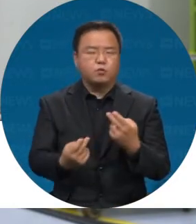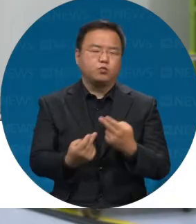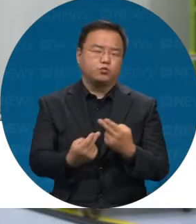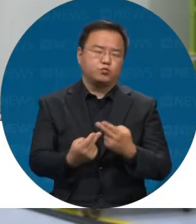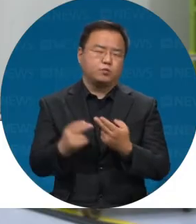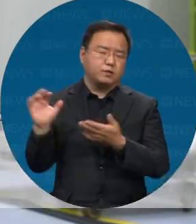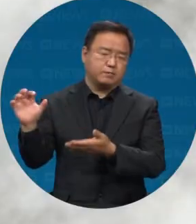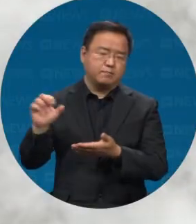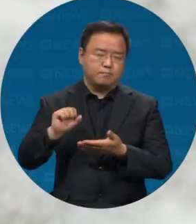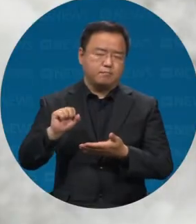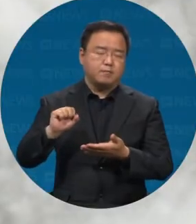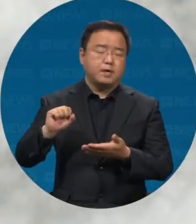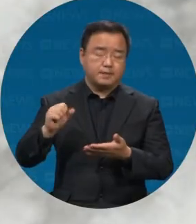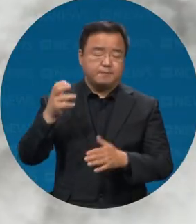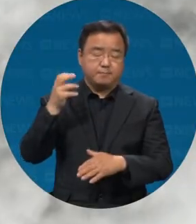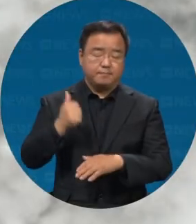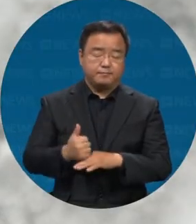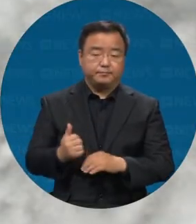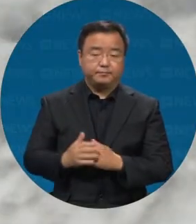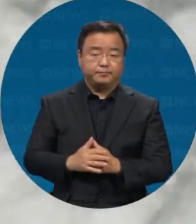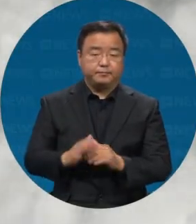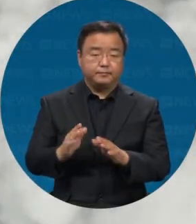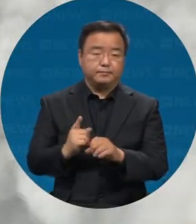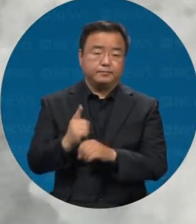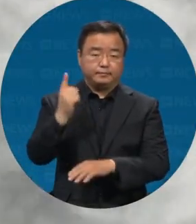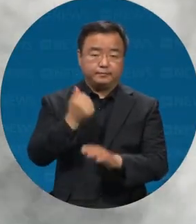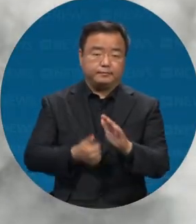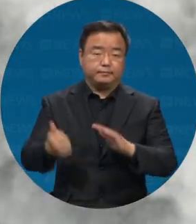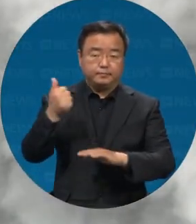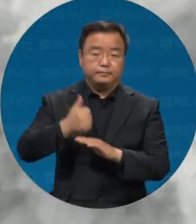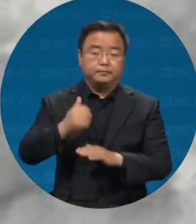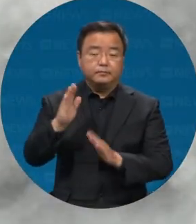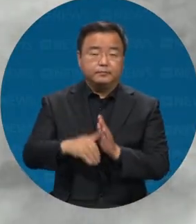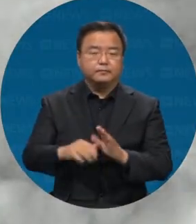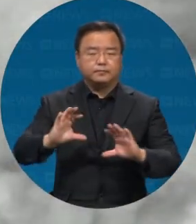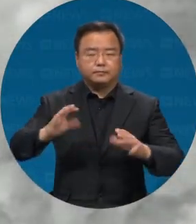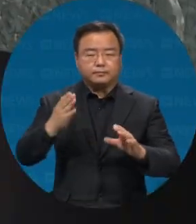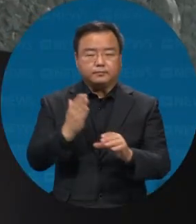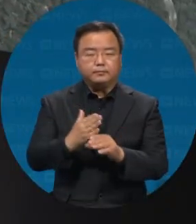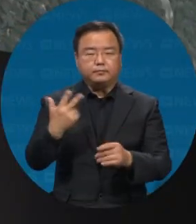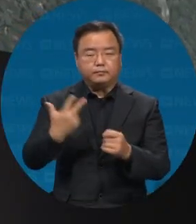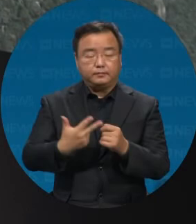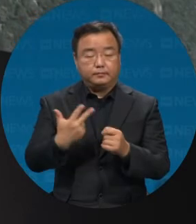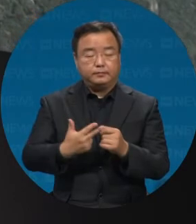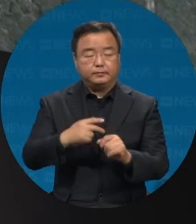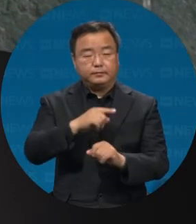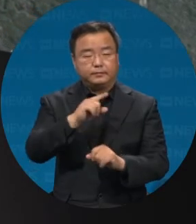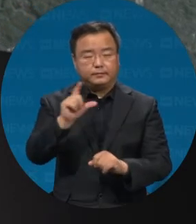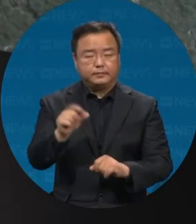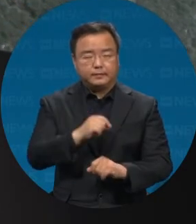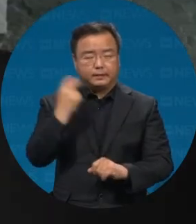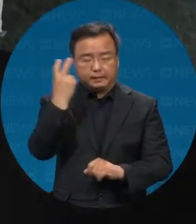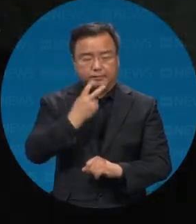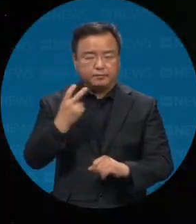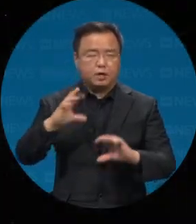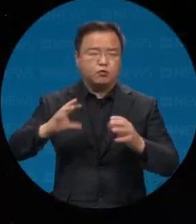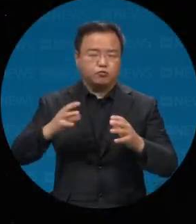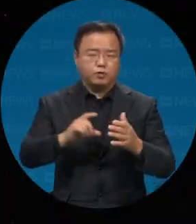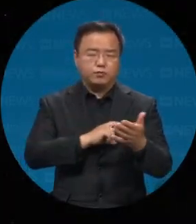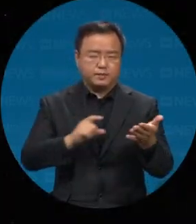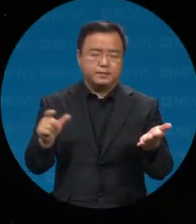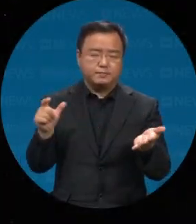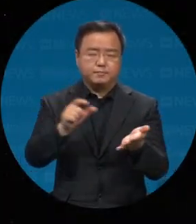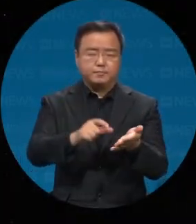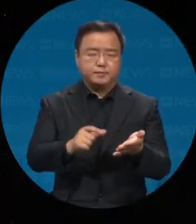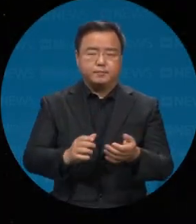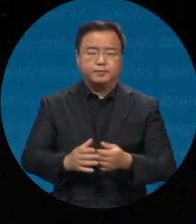최종적인 이번 발사가 성공하면 우리나라는 세계에서 7번째 달 탐사 국가로 이름을 올리게 됩니다 입에 스위스 송